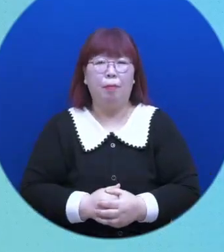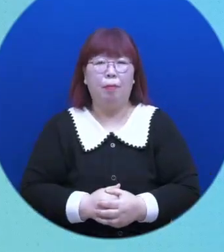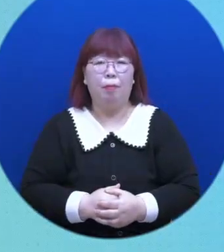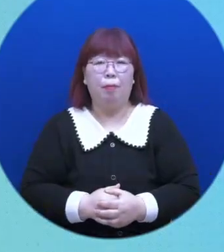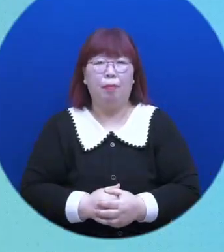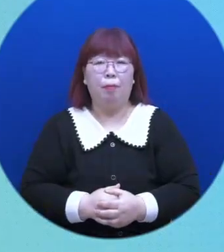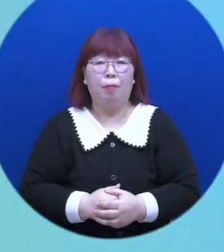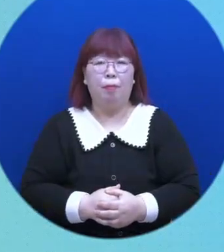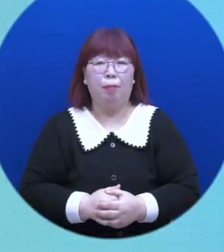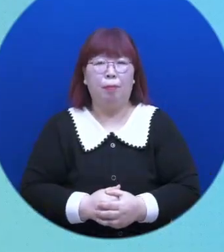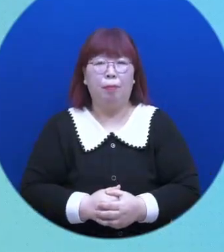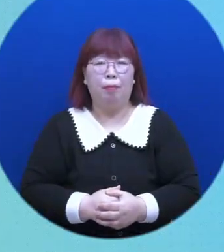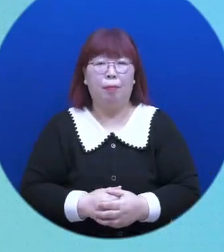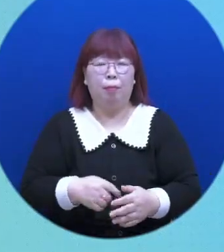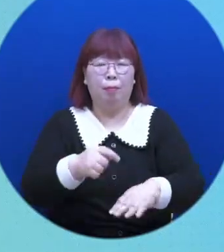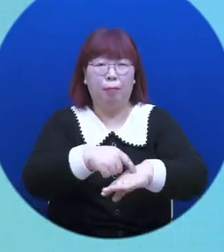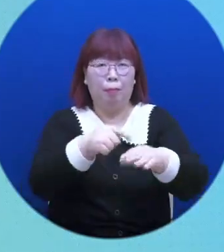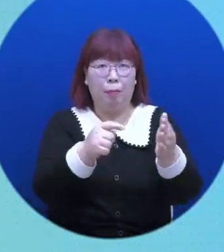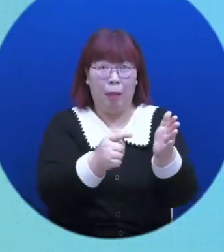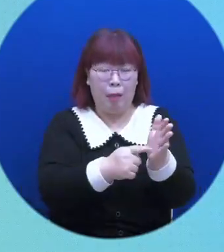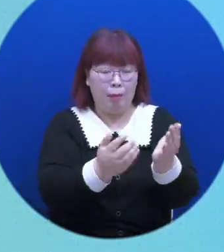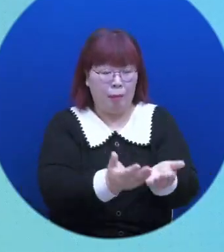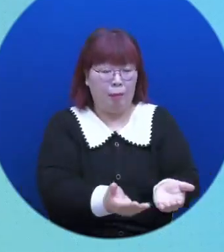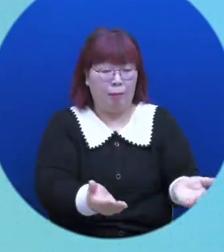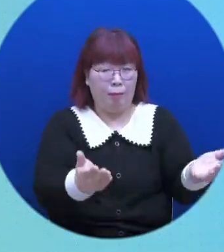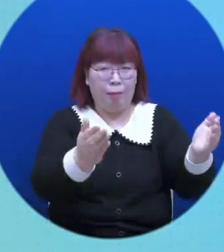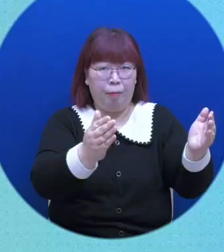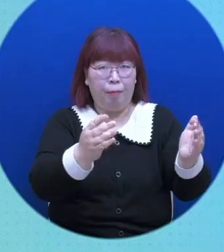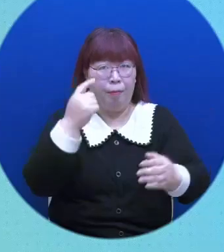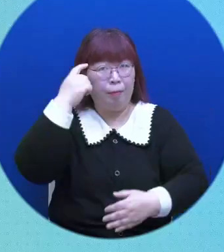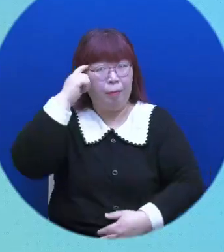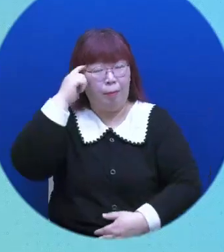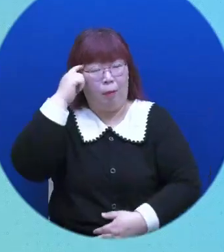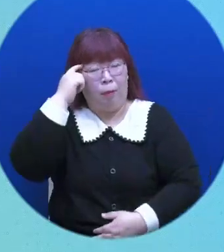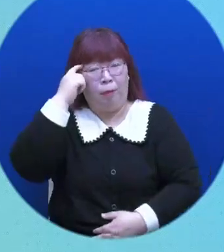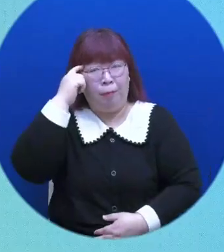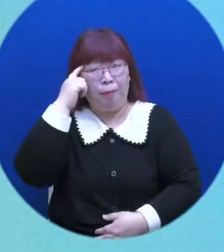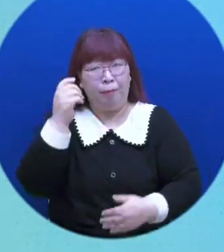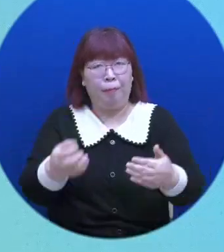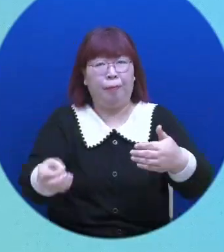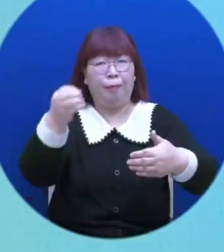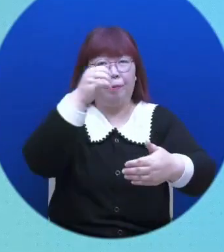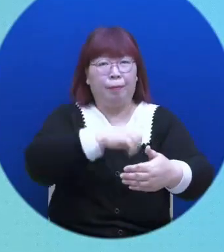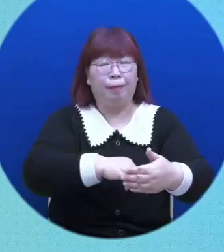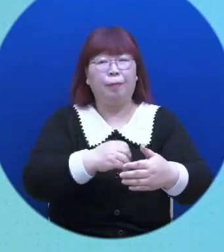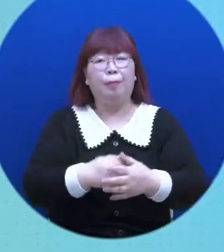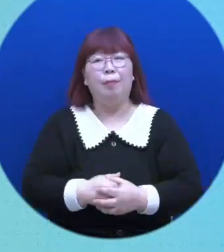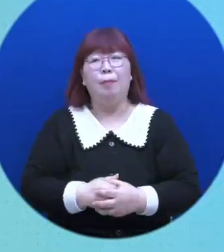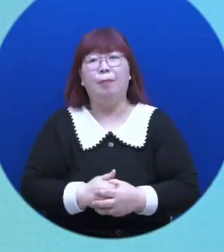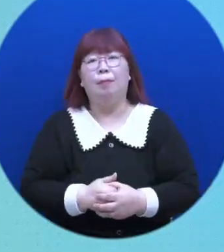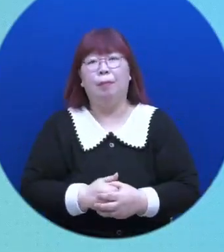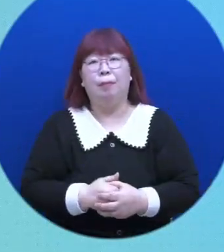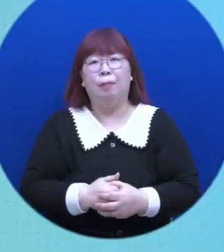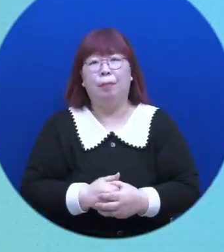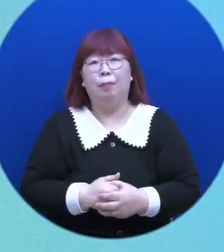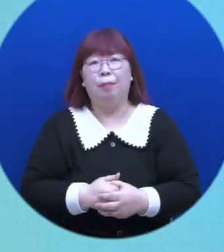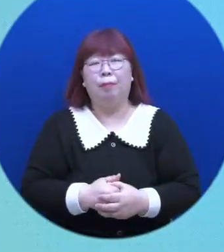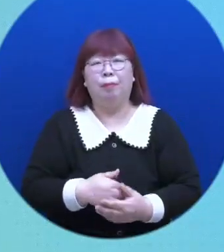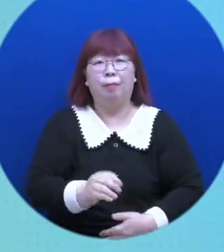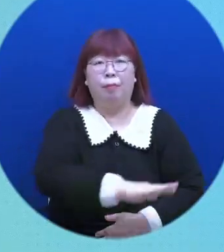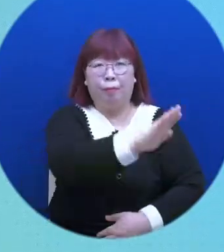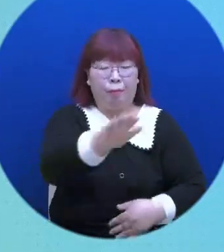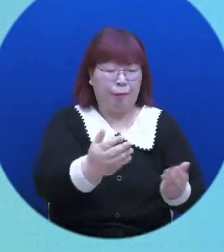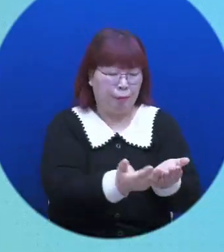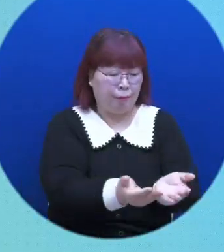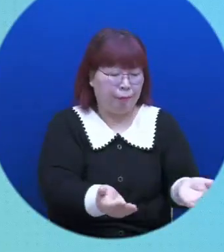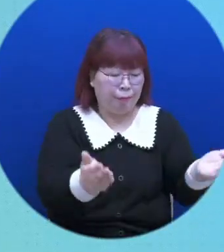그러니까 마음의 그릇에 생각이라고 하는 것이 담기는 거예요. 우리가 그릇이